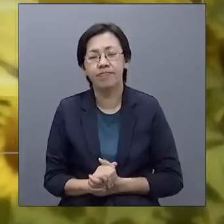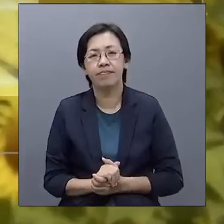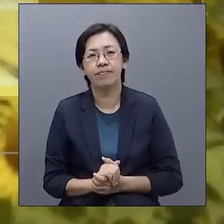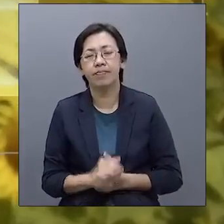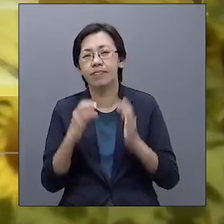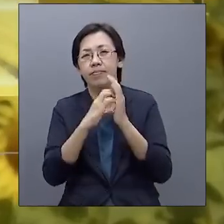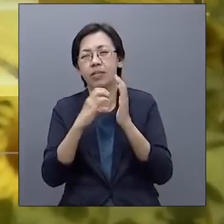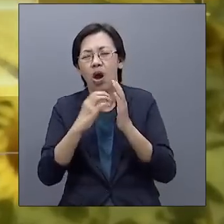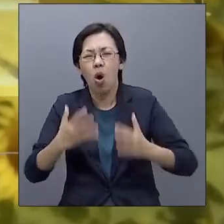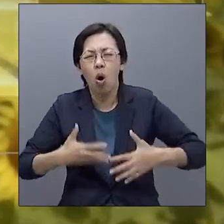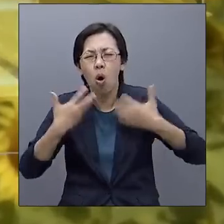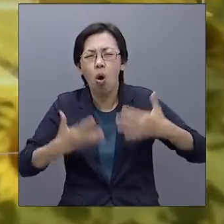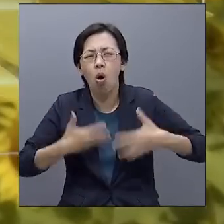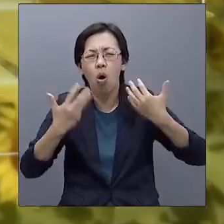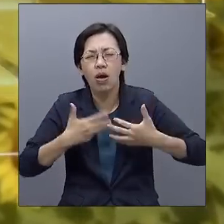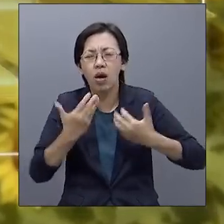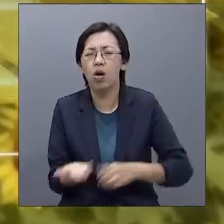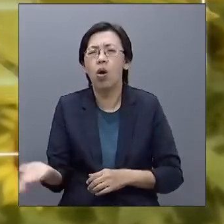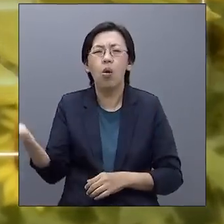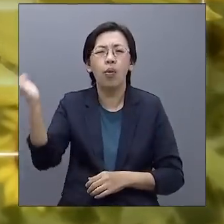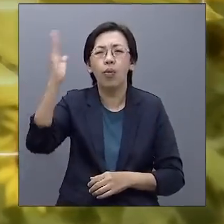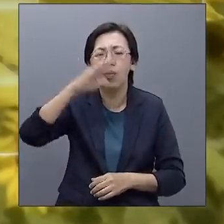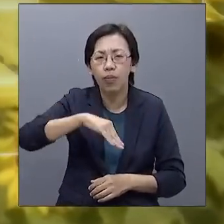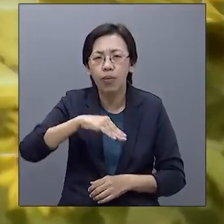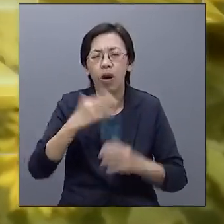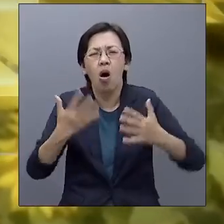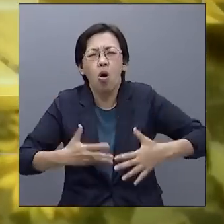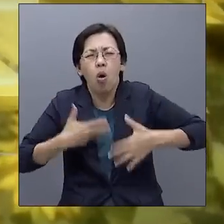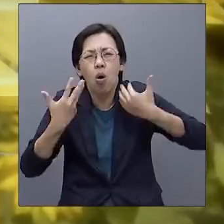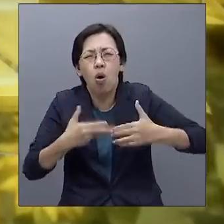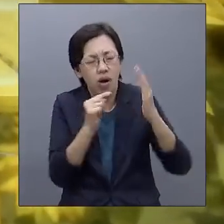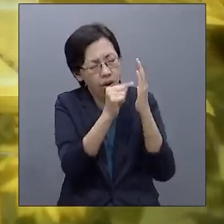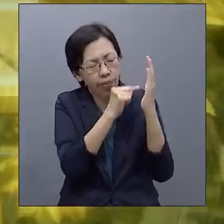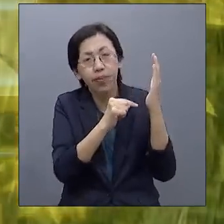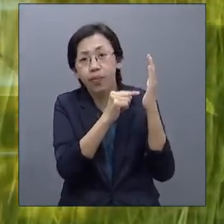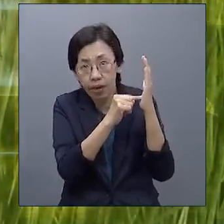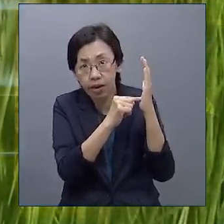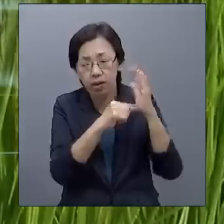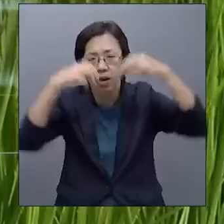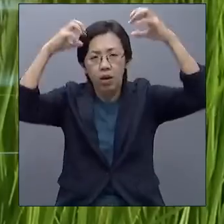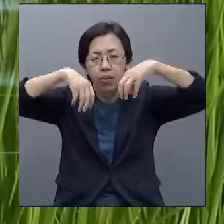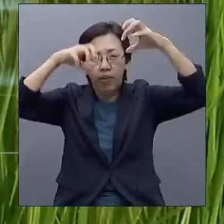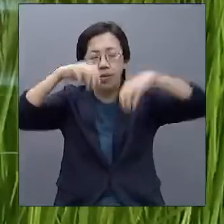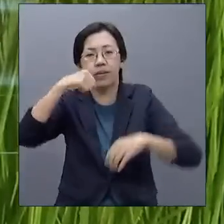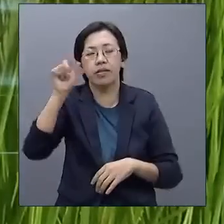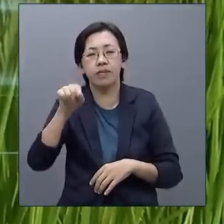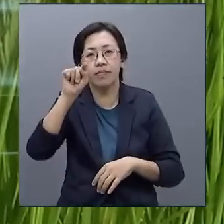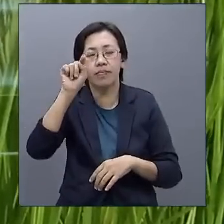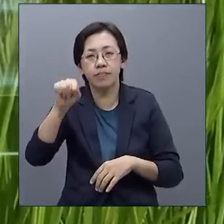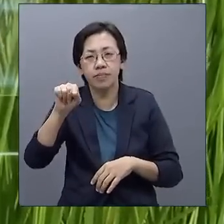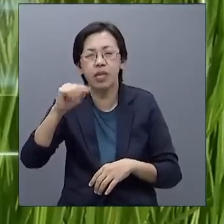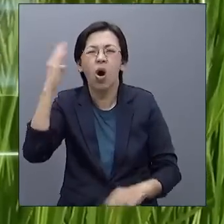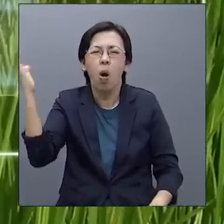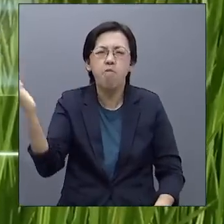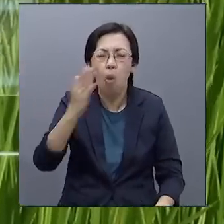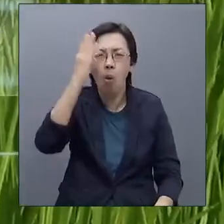คกลางอากาศร้อนโดยทั่วไปมีฟ้าหลัวในตอนกลางวันอากาศร้อนจัดในบางพื้นที่และมีฝนฟ้าคะนอง 10% ของพื้นที่กับมีลมกระโชกแ